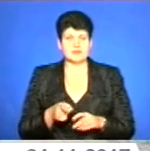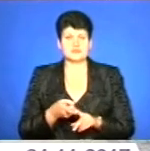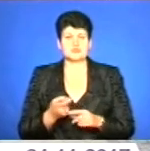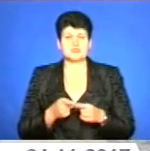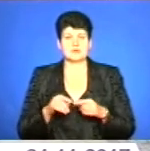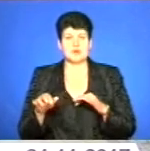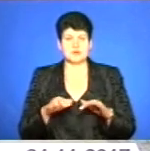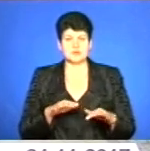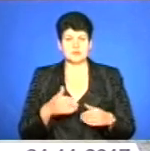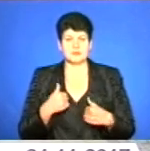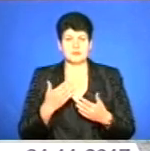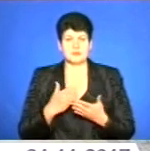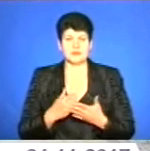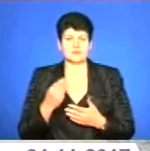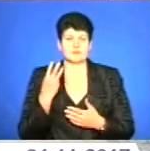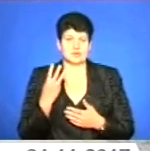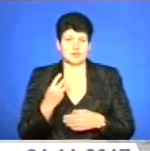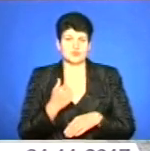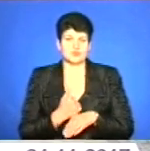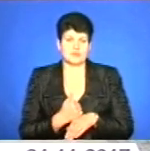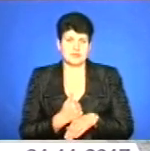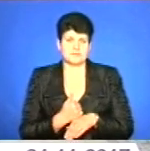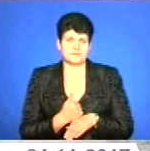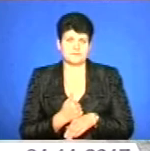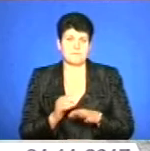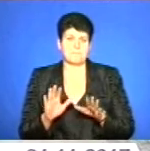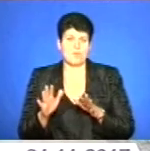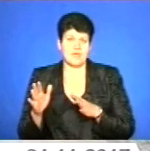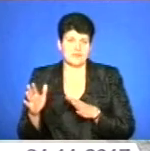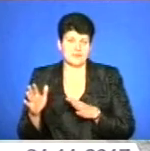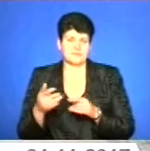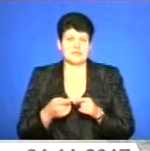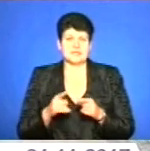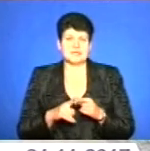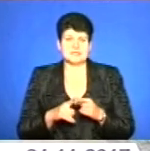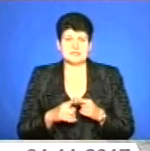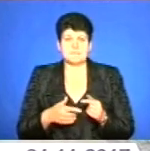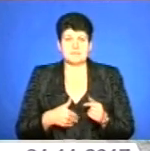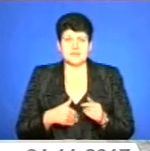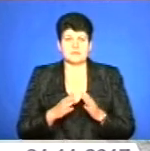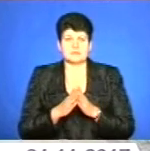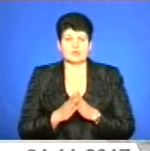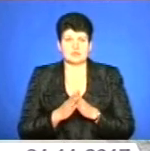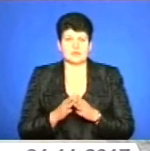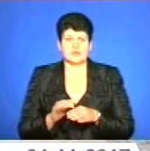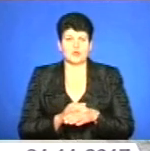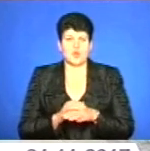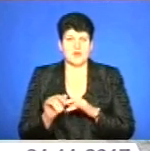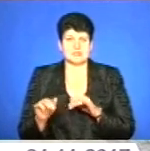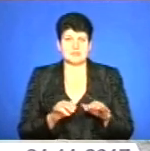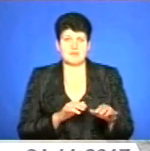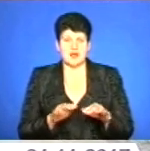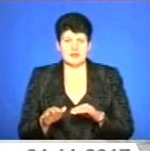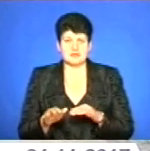акції ми маємо три основних моменти. Це піст, молитва і добра справа.